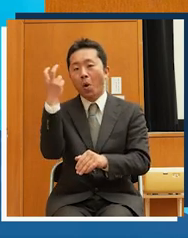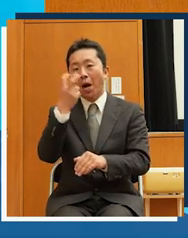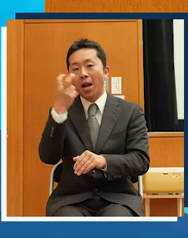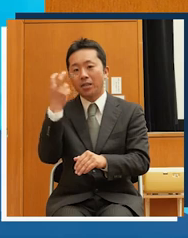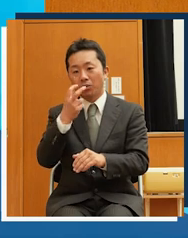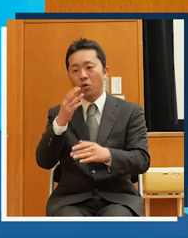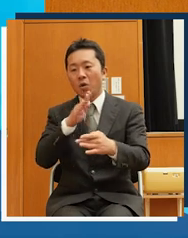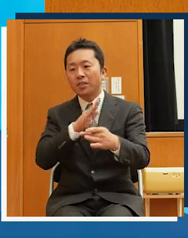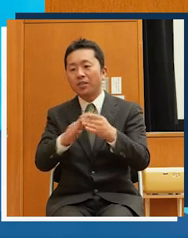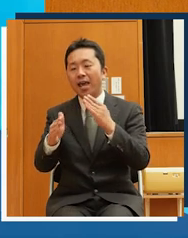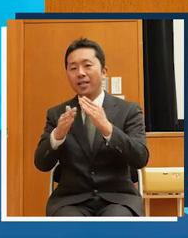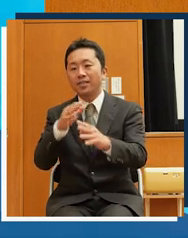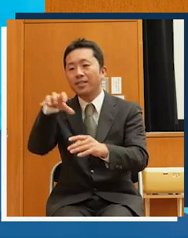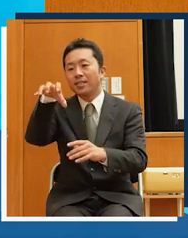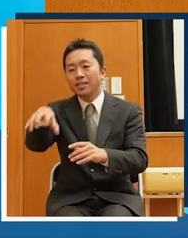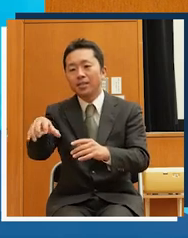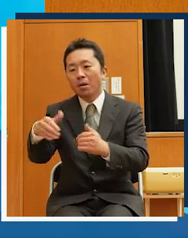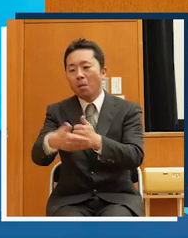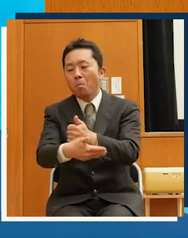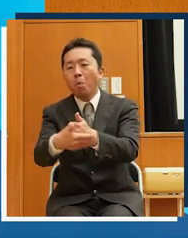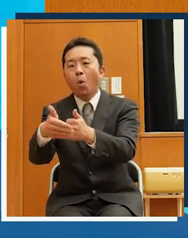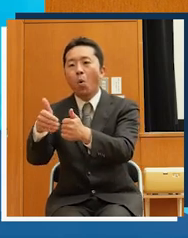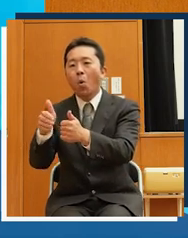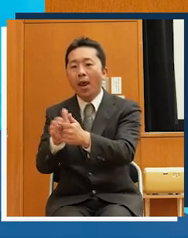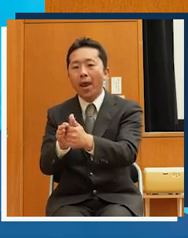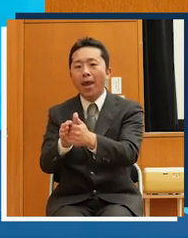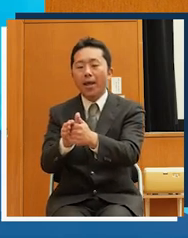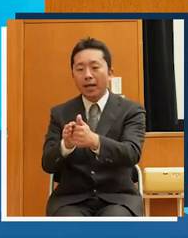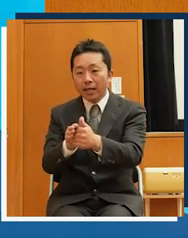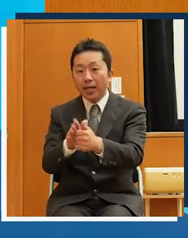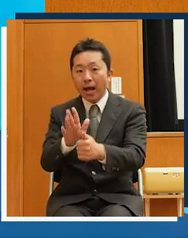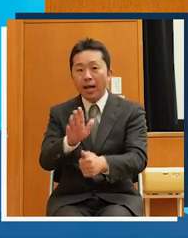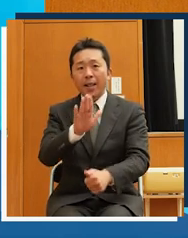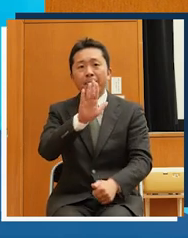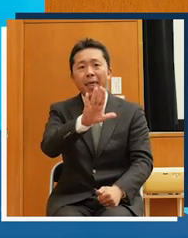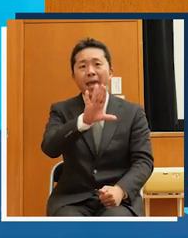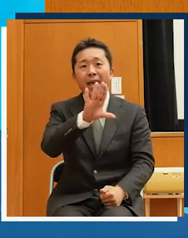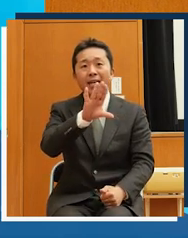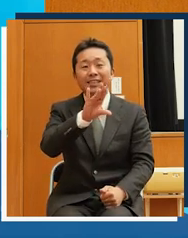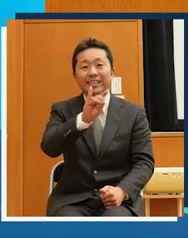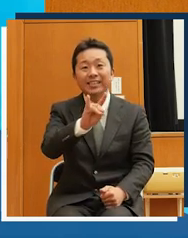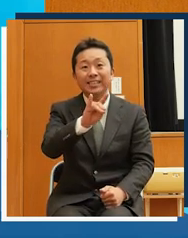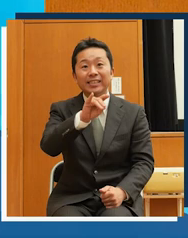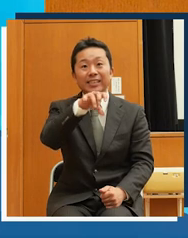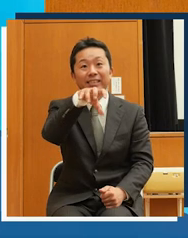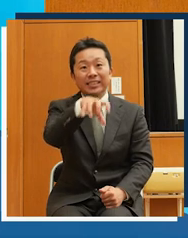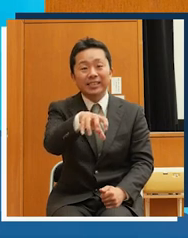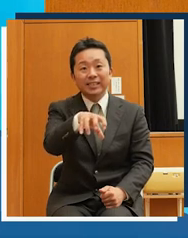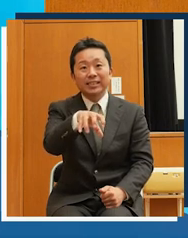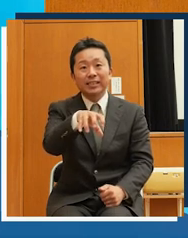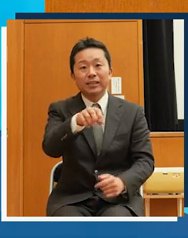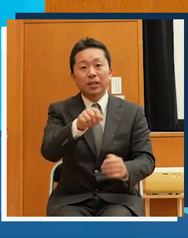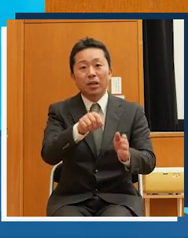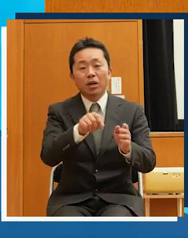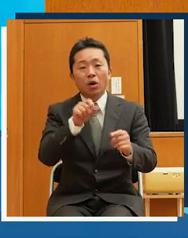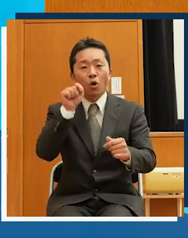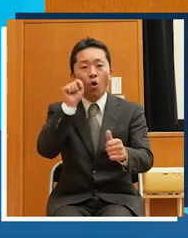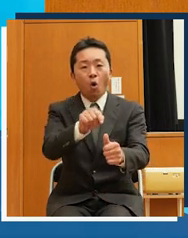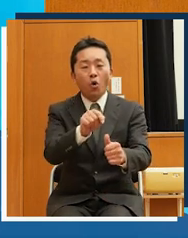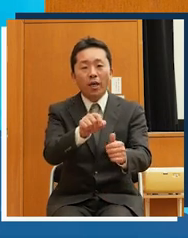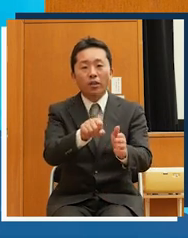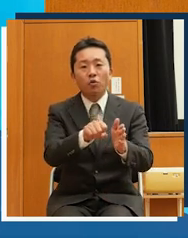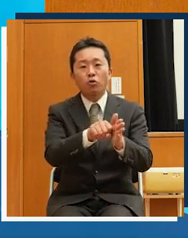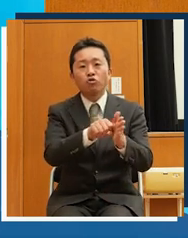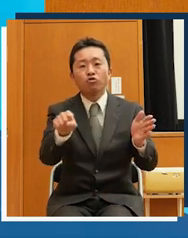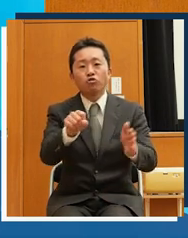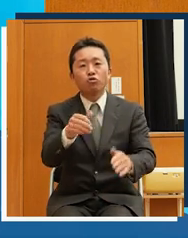選手防衛という考え方が敵敵基地攻撃能力を有することは有する